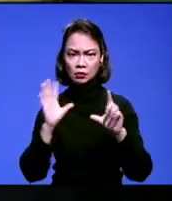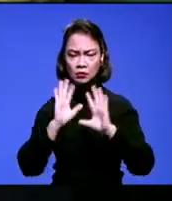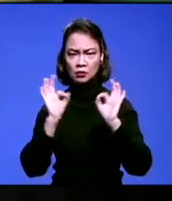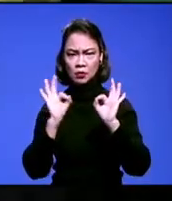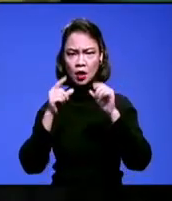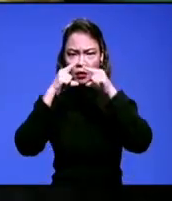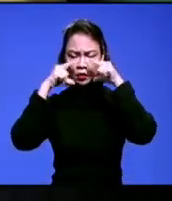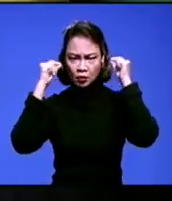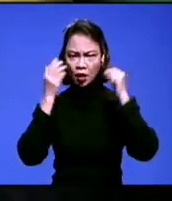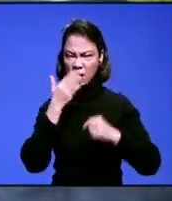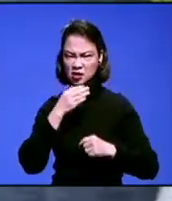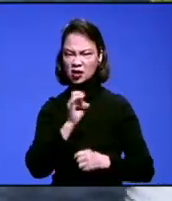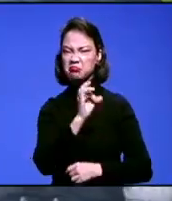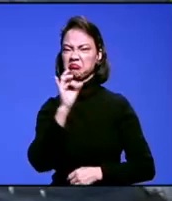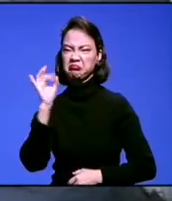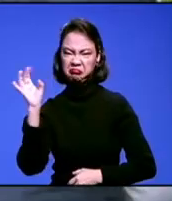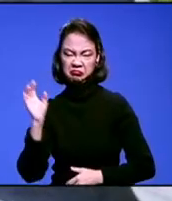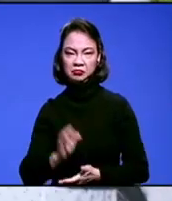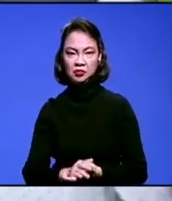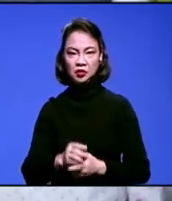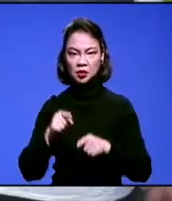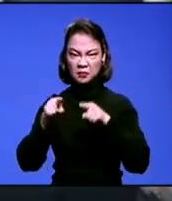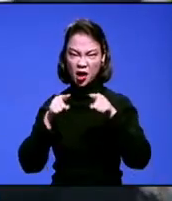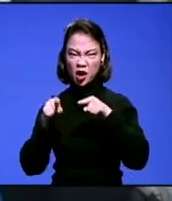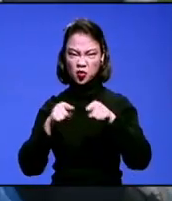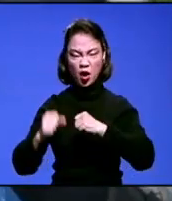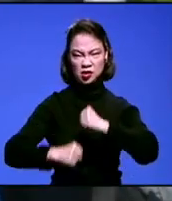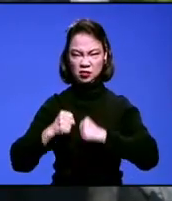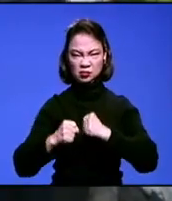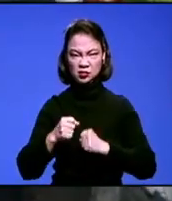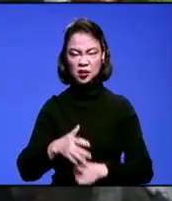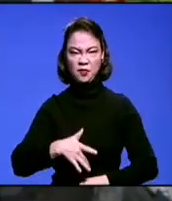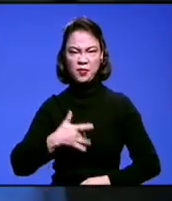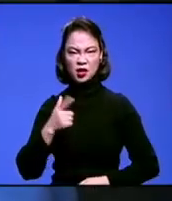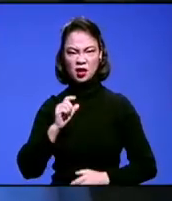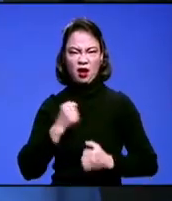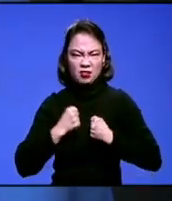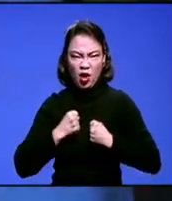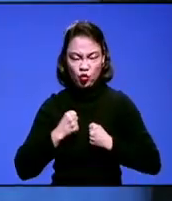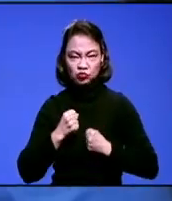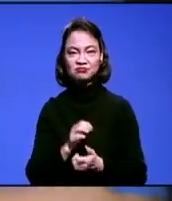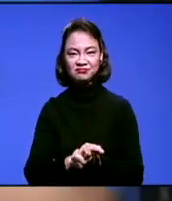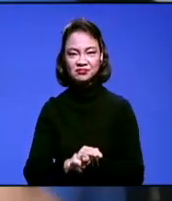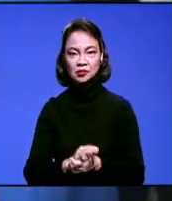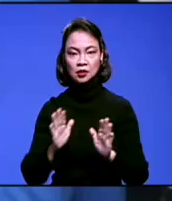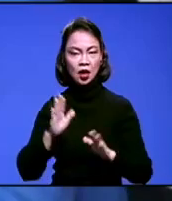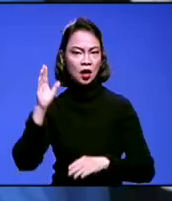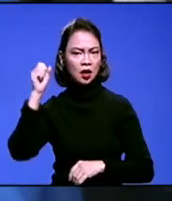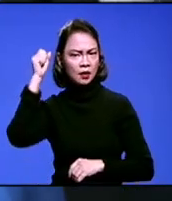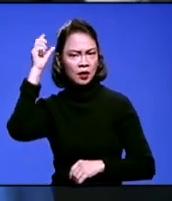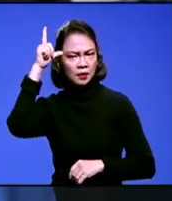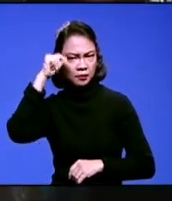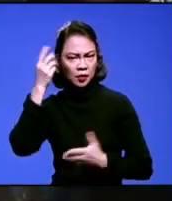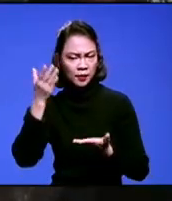dengan berbagai alasan, mulai dari mengganggu aktivitas, merasa tidak begitu khawatir, hingga tidak memiliki masker karena